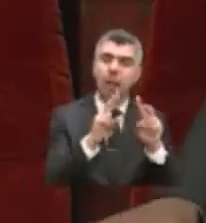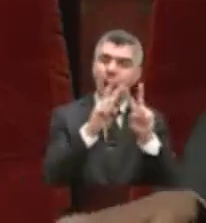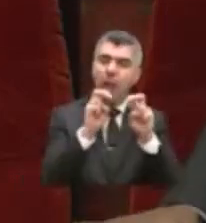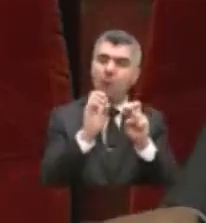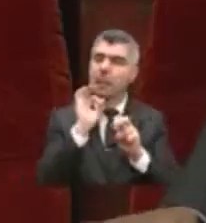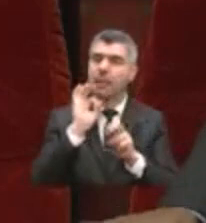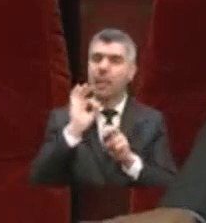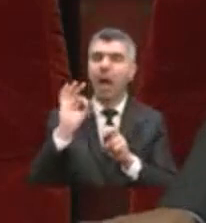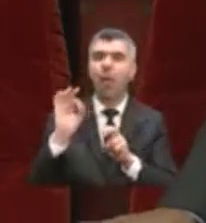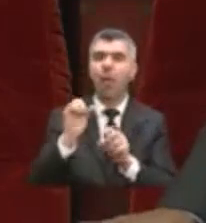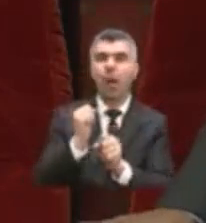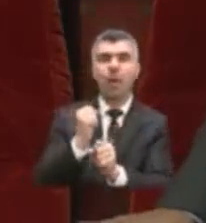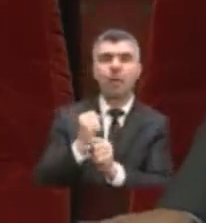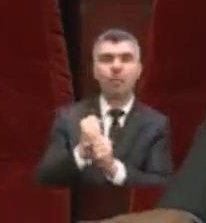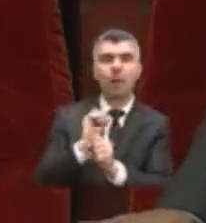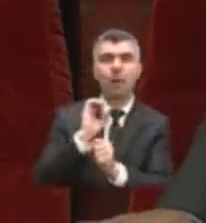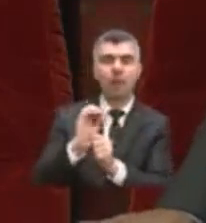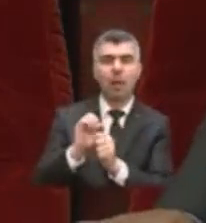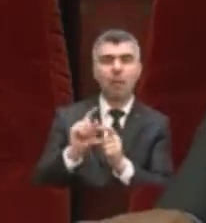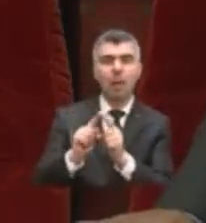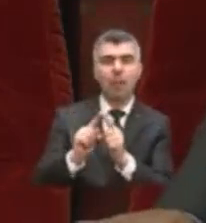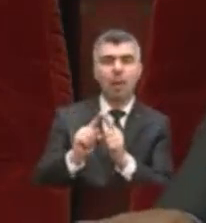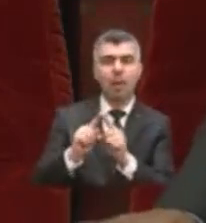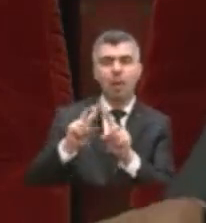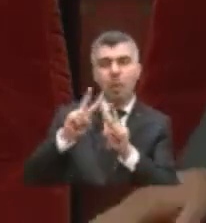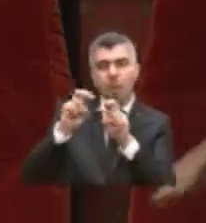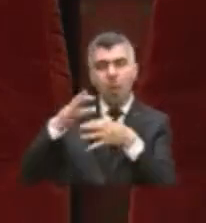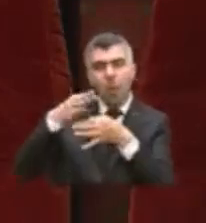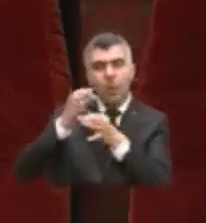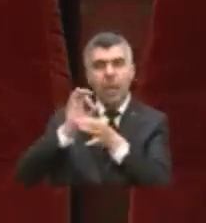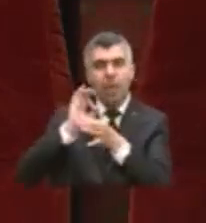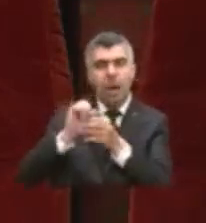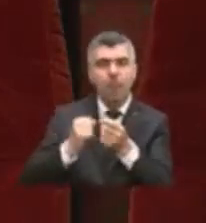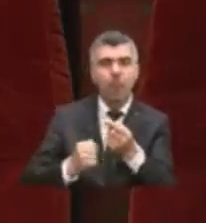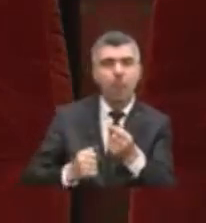ديفلوبمون، باش نخليو المختبرات ديالنا تكون عندها